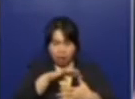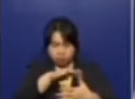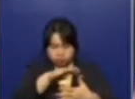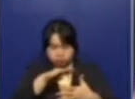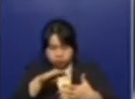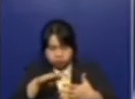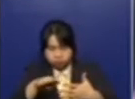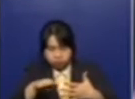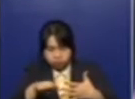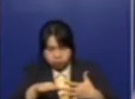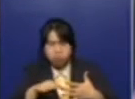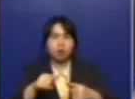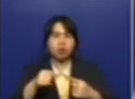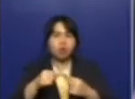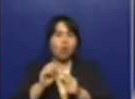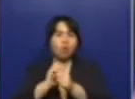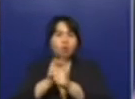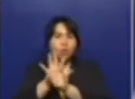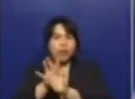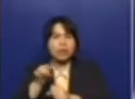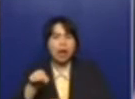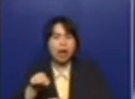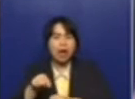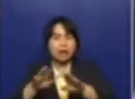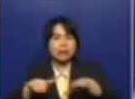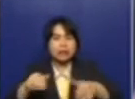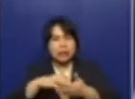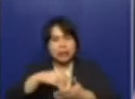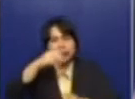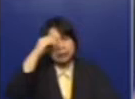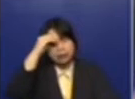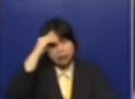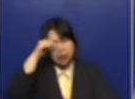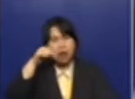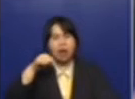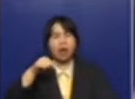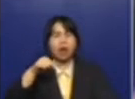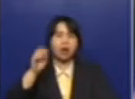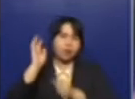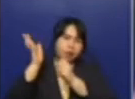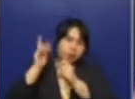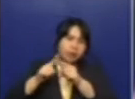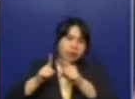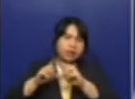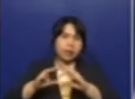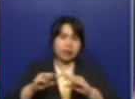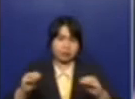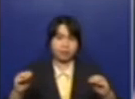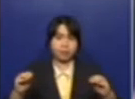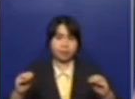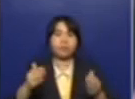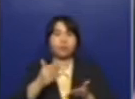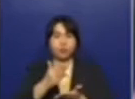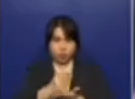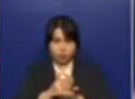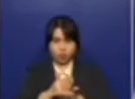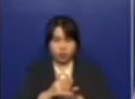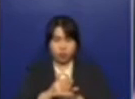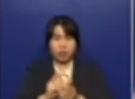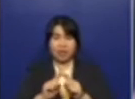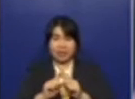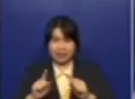การณ์โควิดนักเรียนนักศึกษาเหล่านั้นก็ได้หยุดกิจกรรมไปชั่วคราวแต่มาระยะ